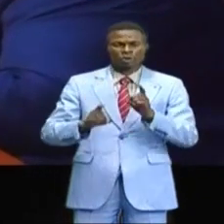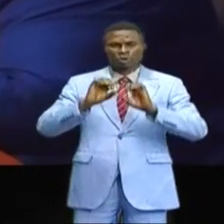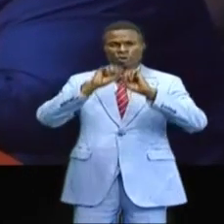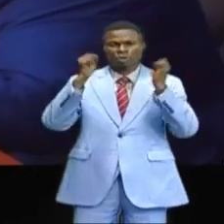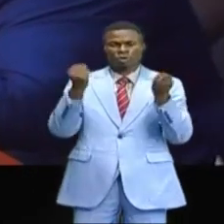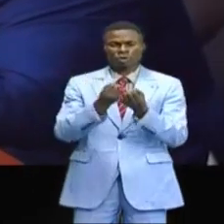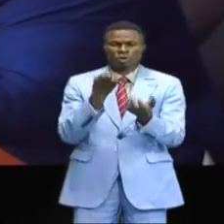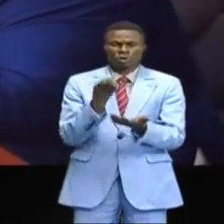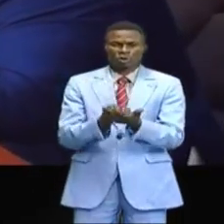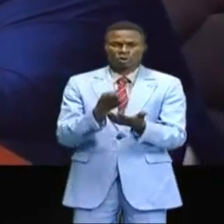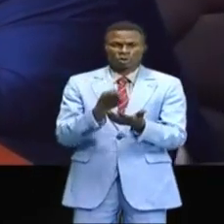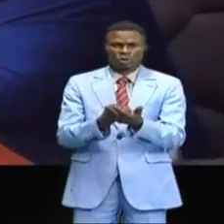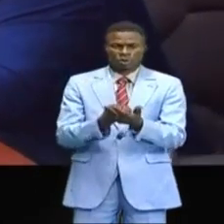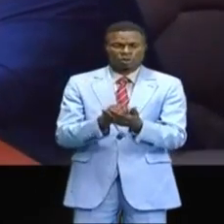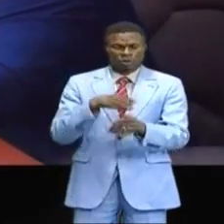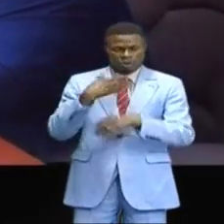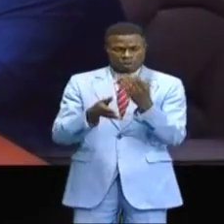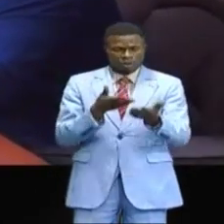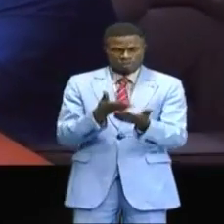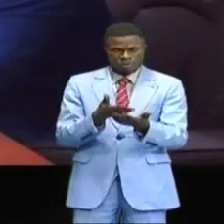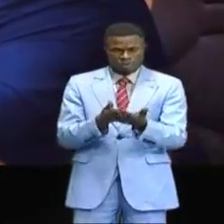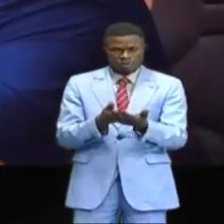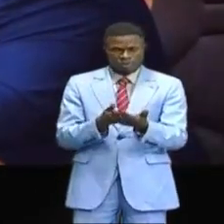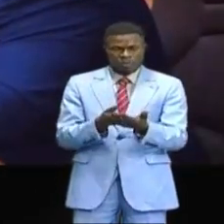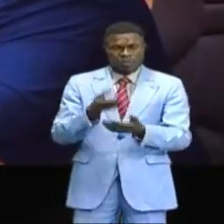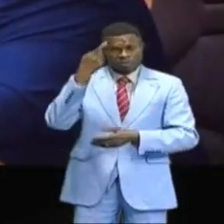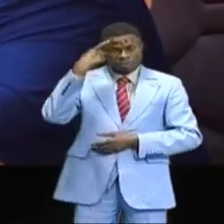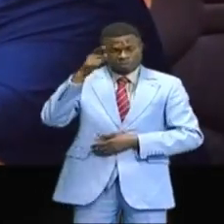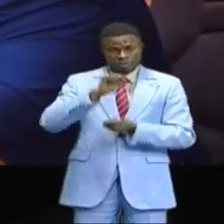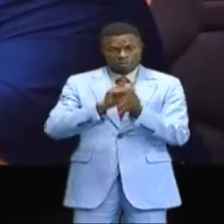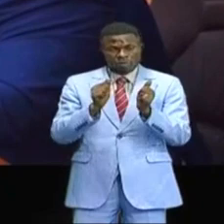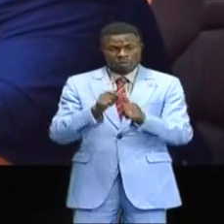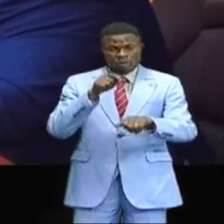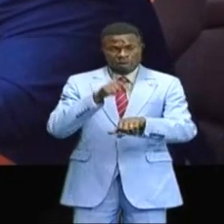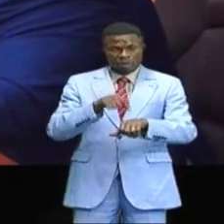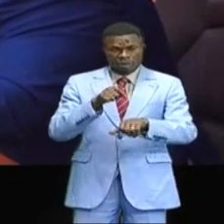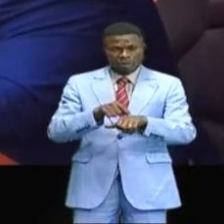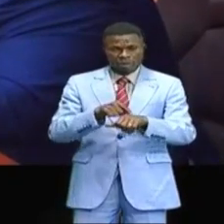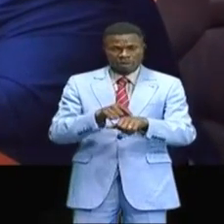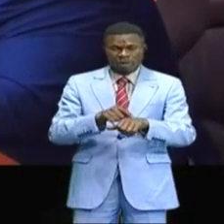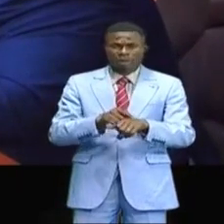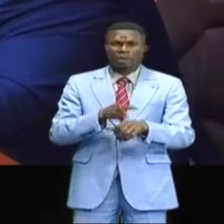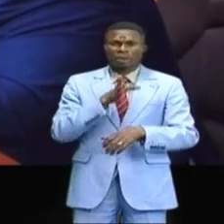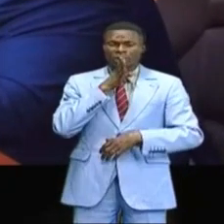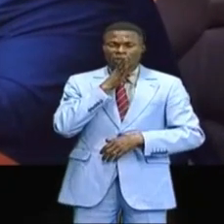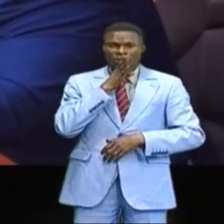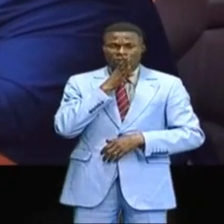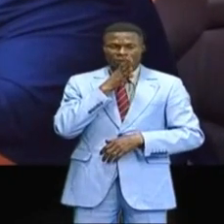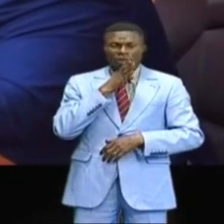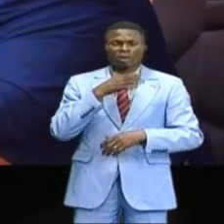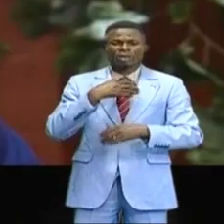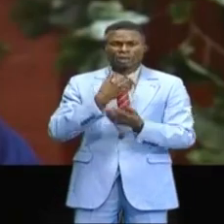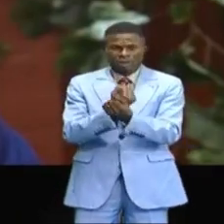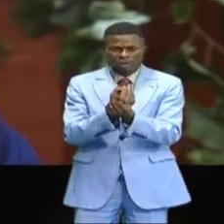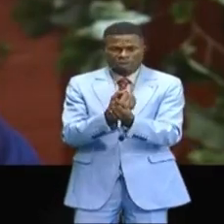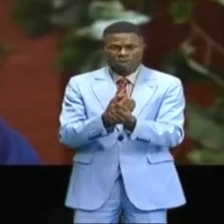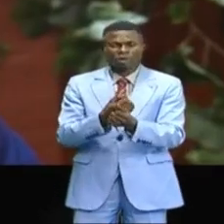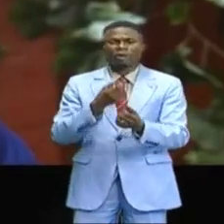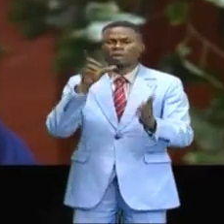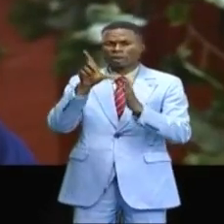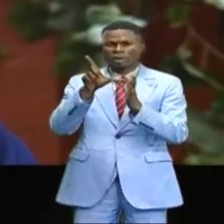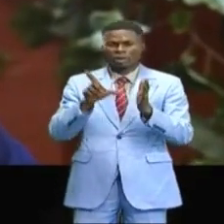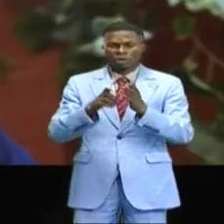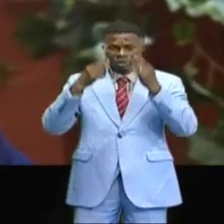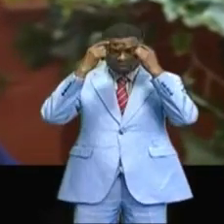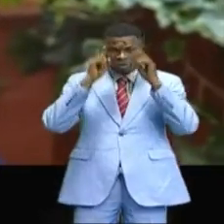socio-économique qui en découlera. Considérant les délais impartis pour remplir les obligations suspensives